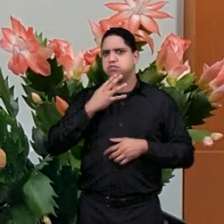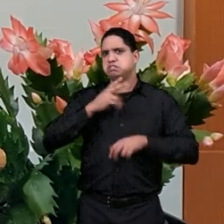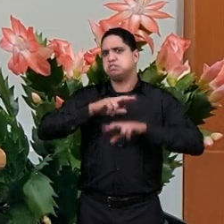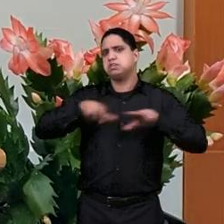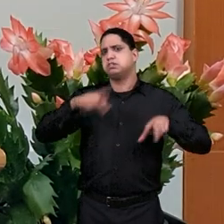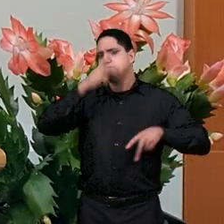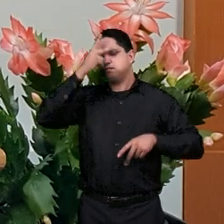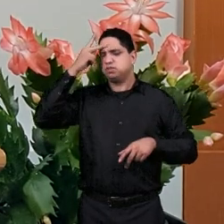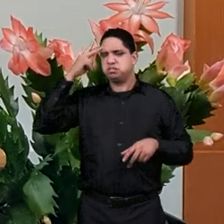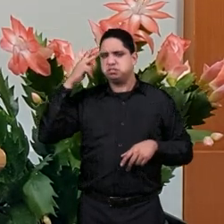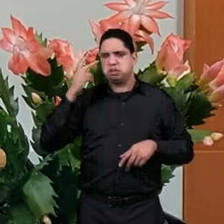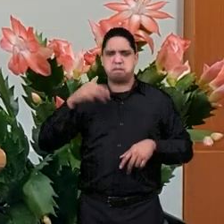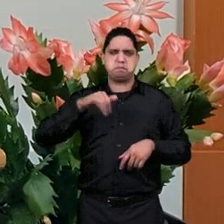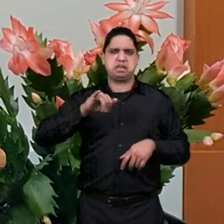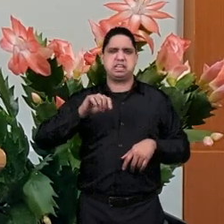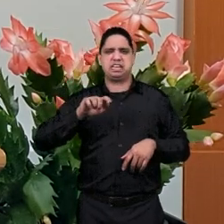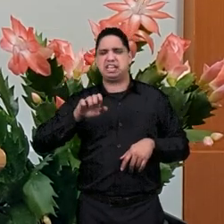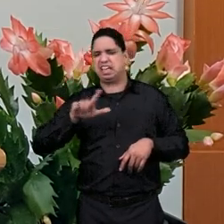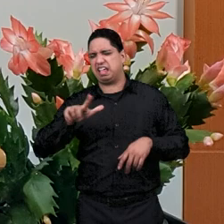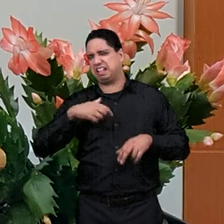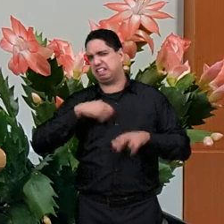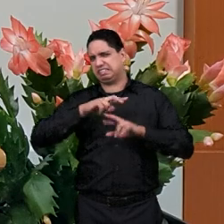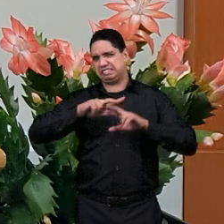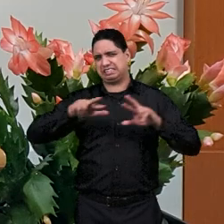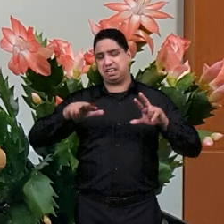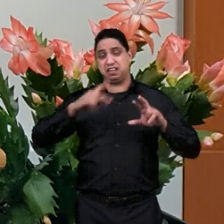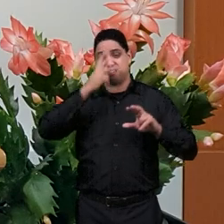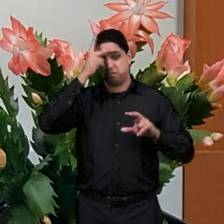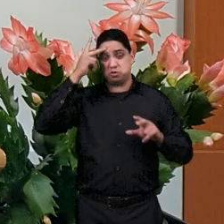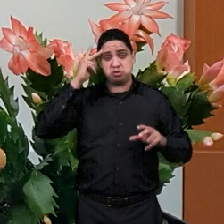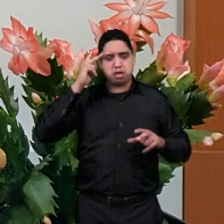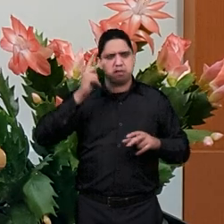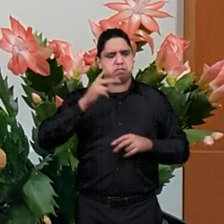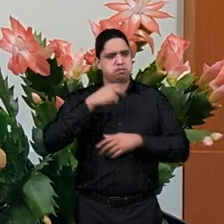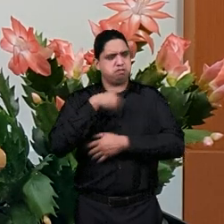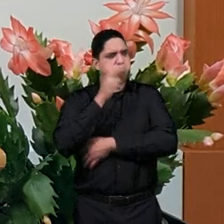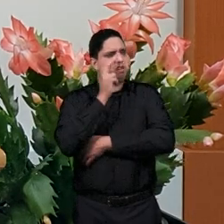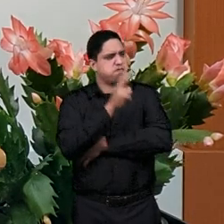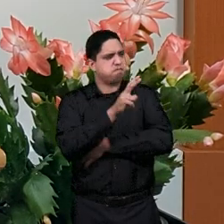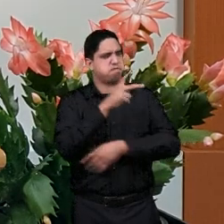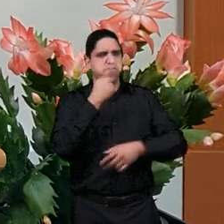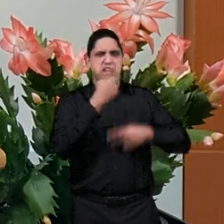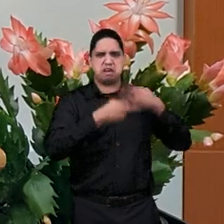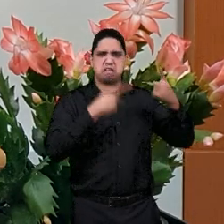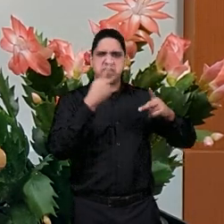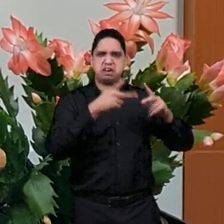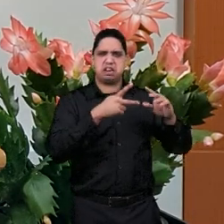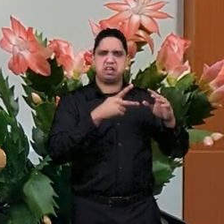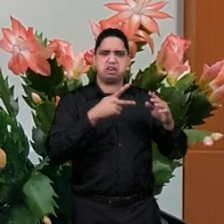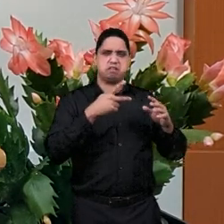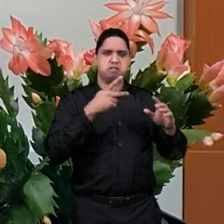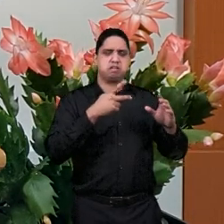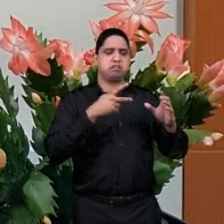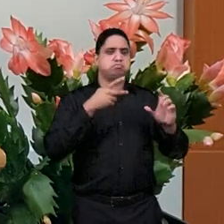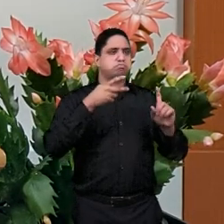Cicero Siqueira, Miguel Rizzo, une série des hommes extraordinaires, même